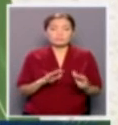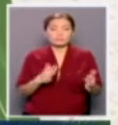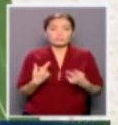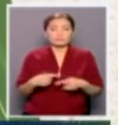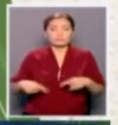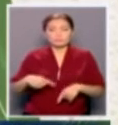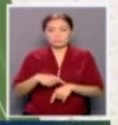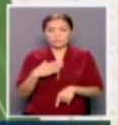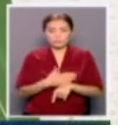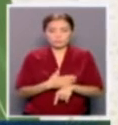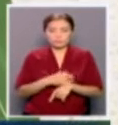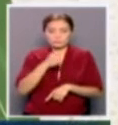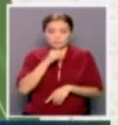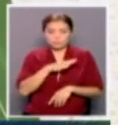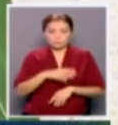сезінеді.